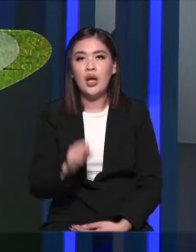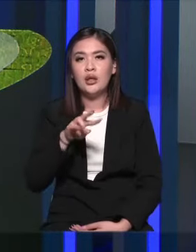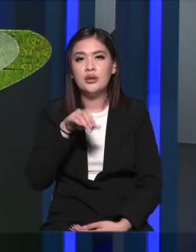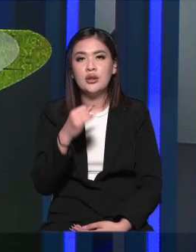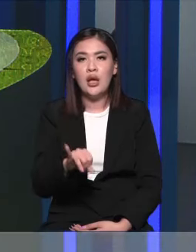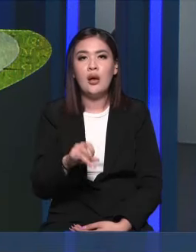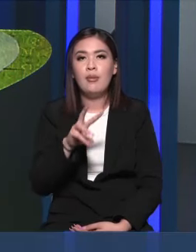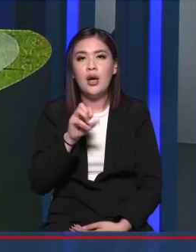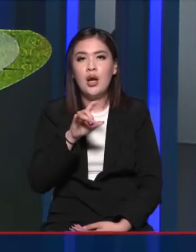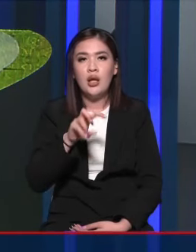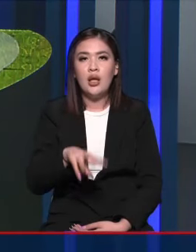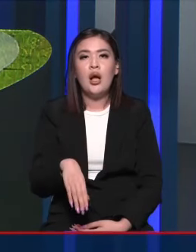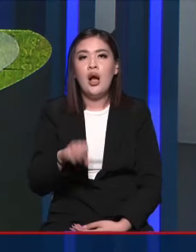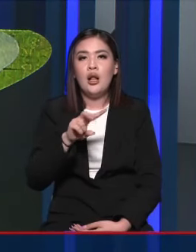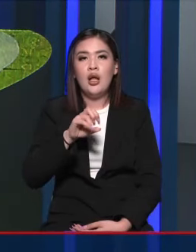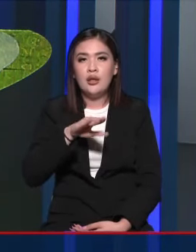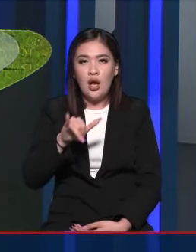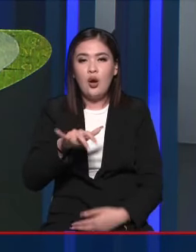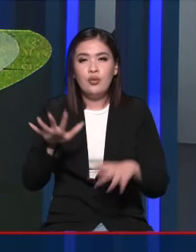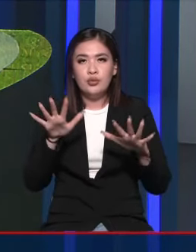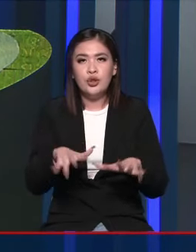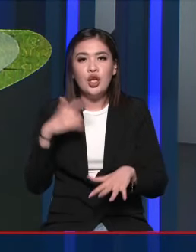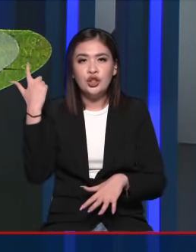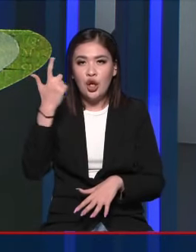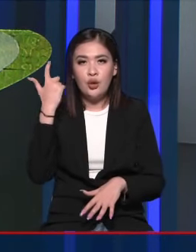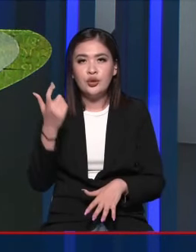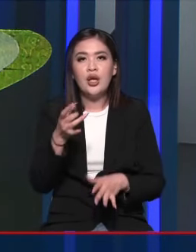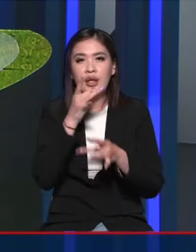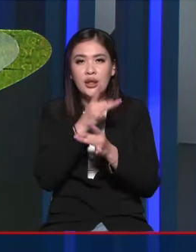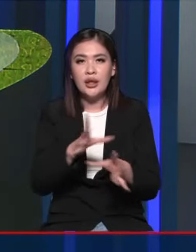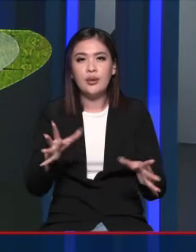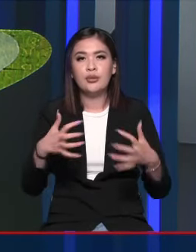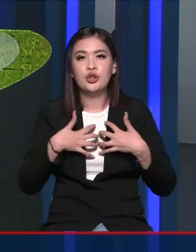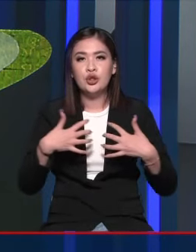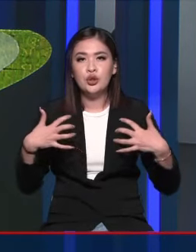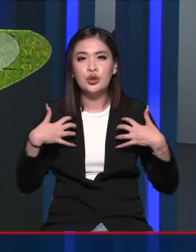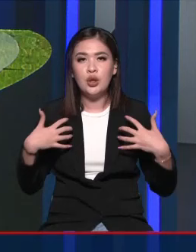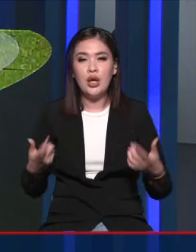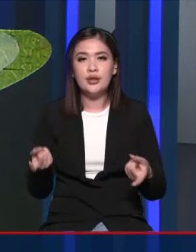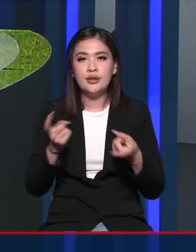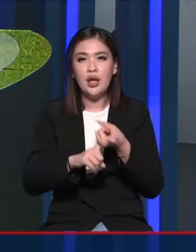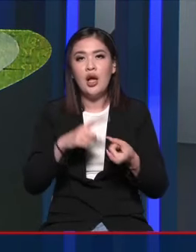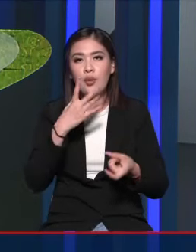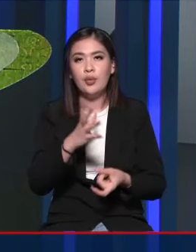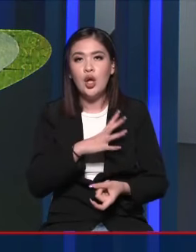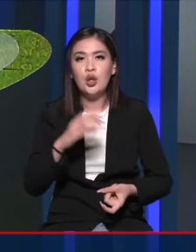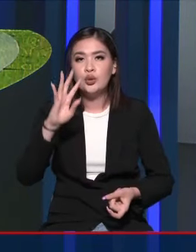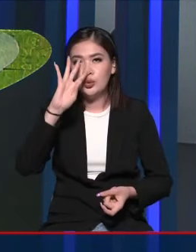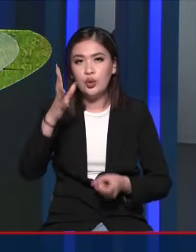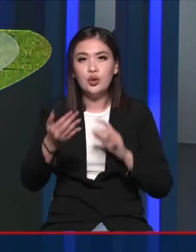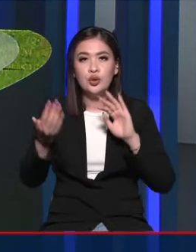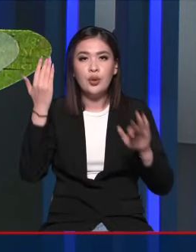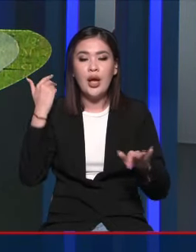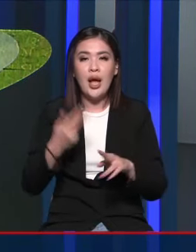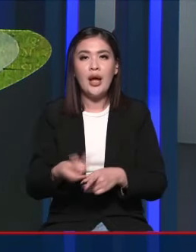Алтай Маралы Алатау баурайында шаруалар осы бір кербез жануарда жетсуға жерсіндіріп жатыр. Осыдан 4 жыл